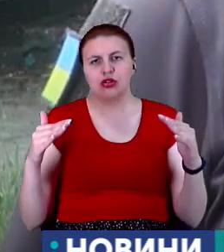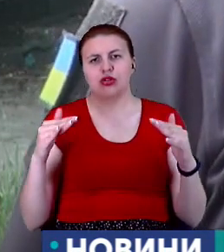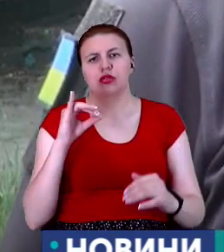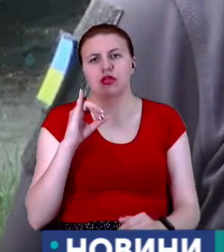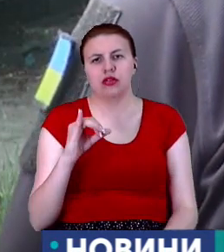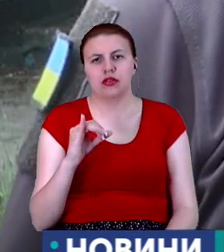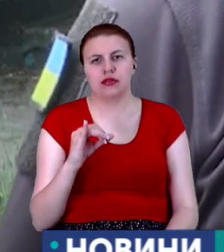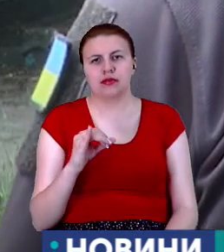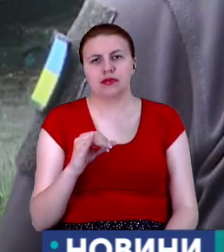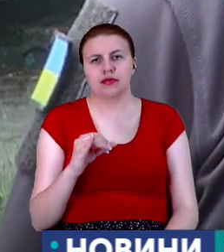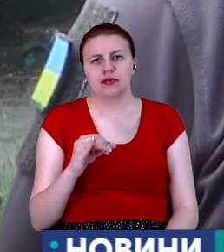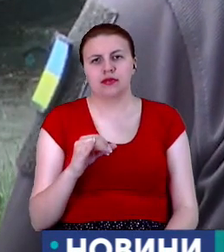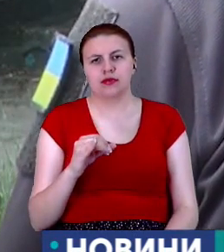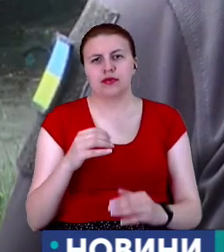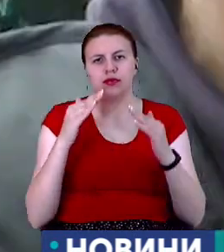каньок